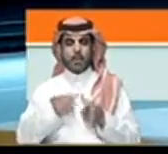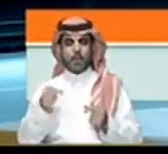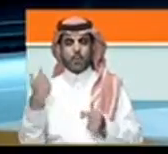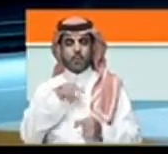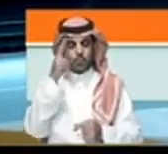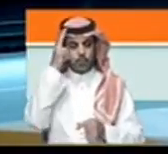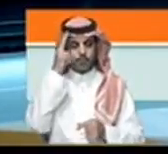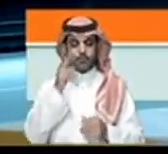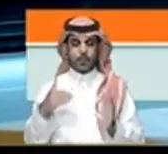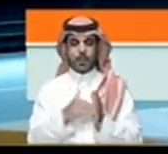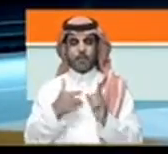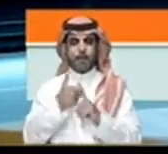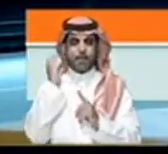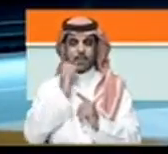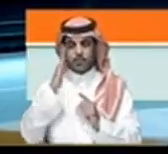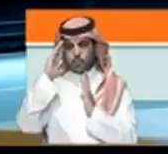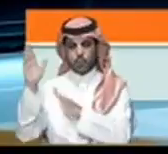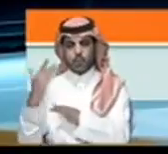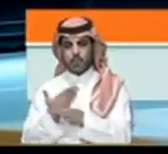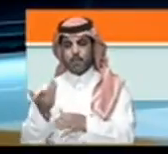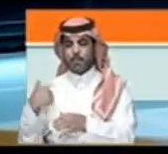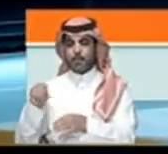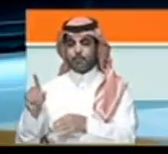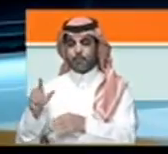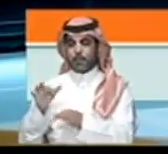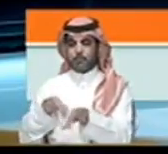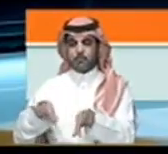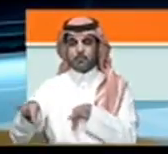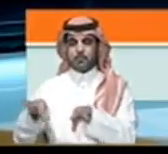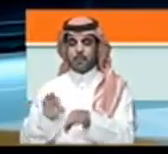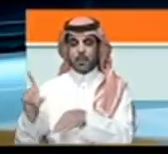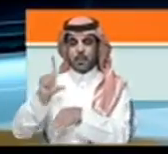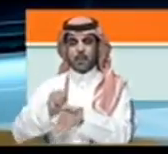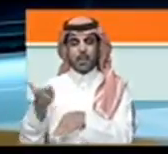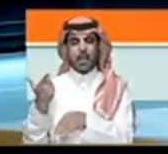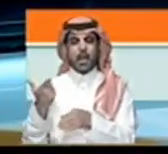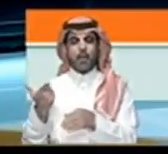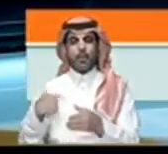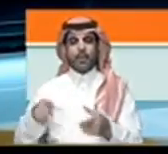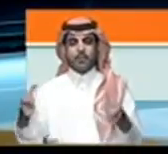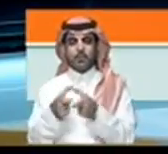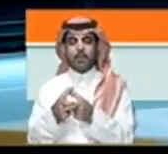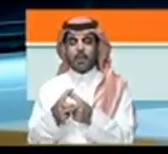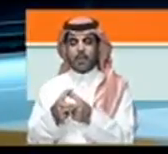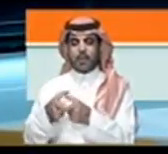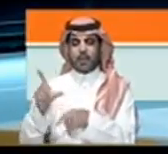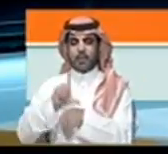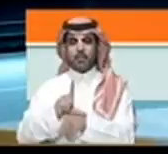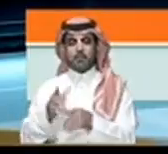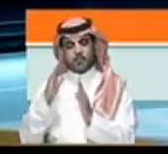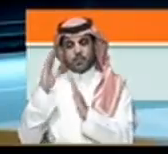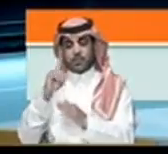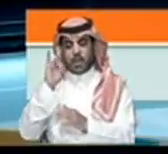دوله رئيس الوزراء الياباني على ادارته الناجحه للقمه وقال س نعمل سويا للتحضير